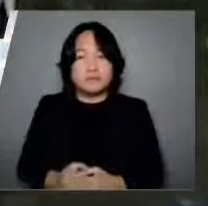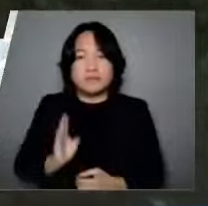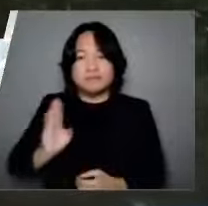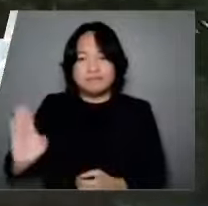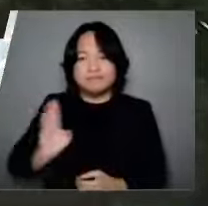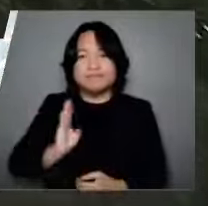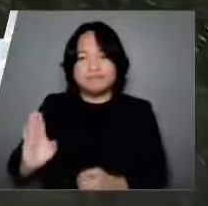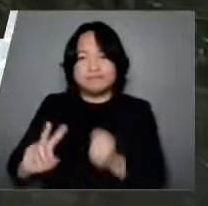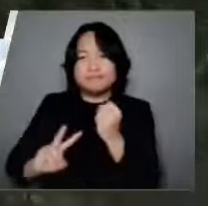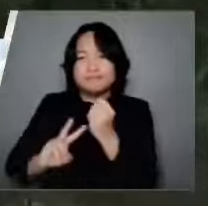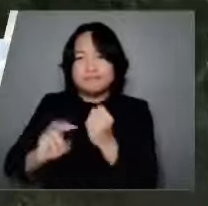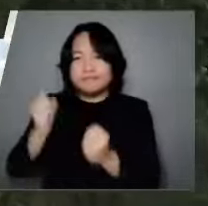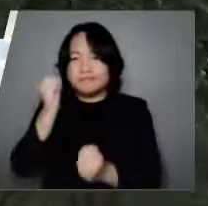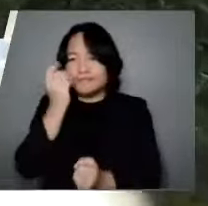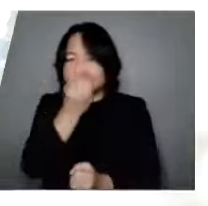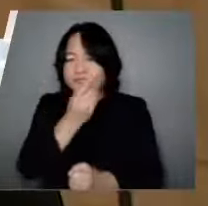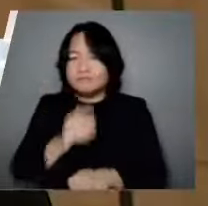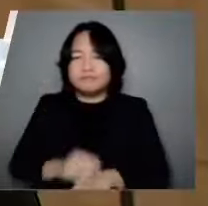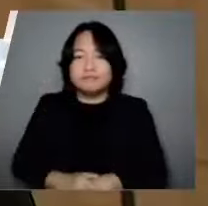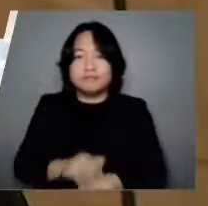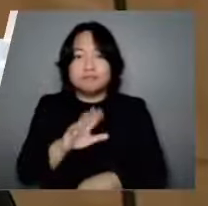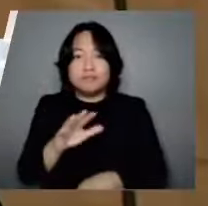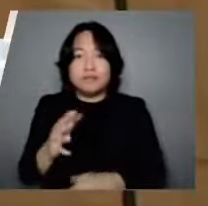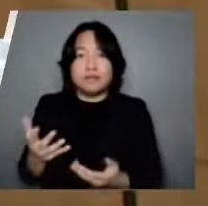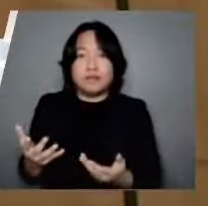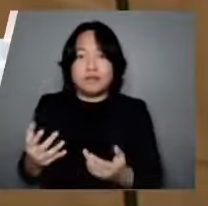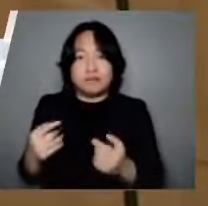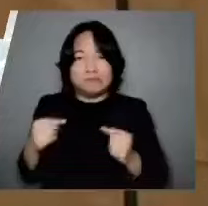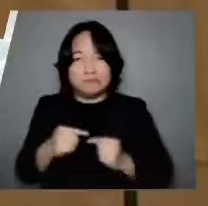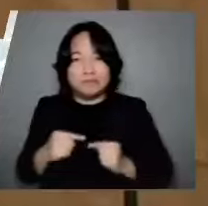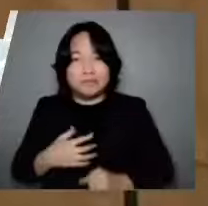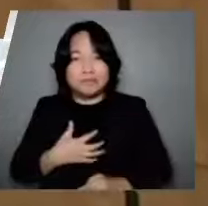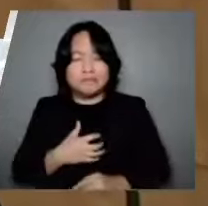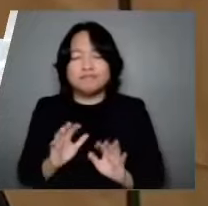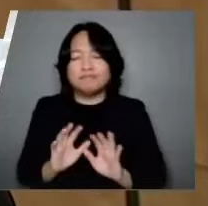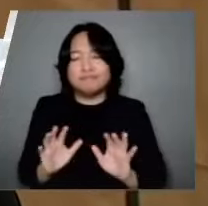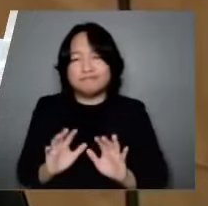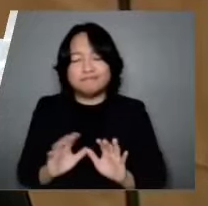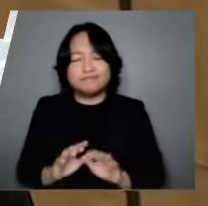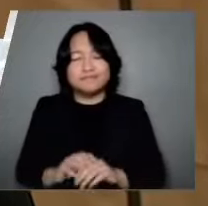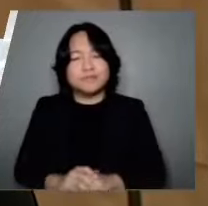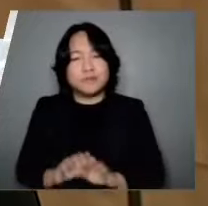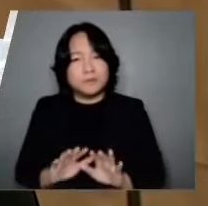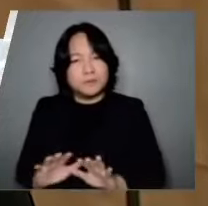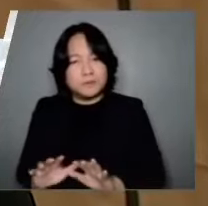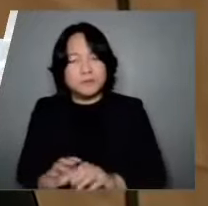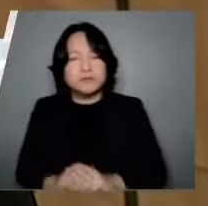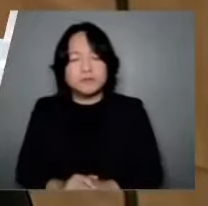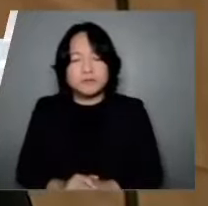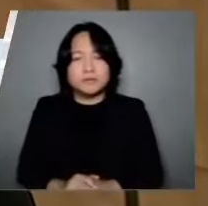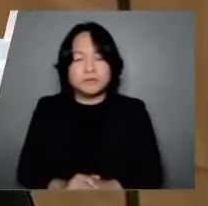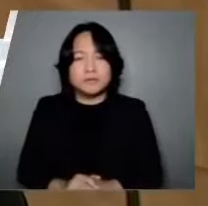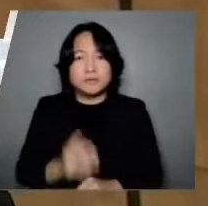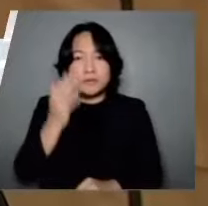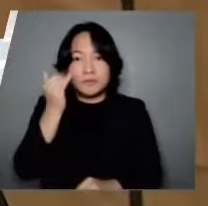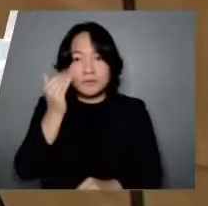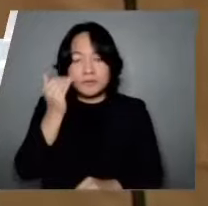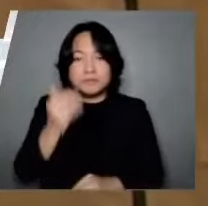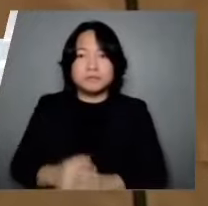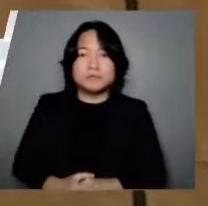para huwag niya masyadong dibdibin at yung hindi naman siya ang na mga nagsabi tungkol sa kung